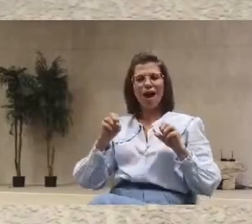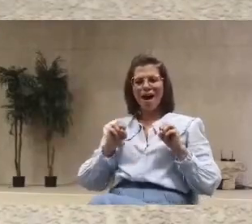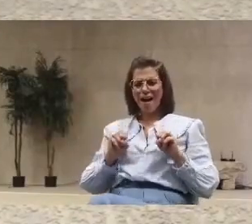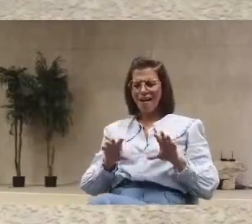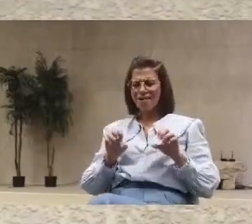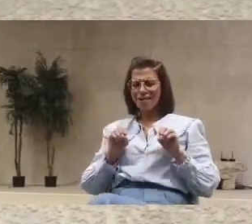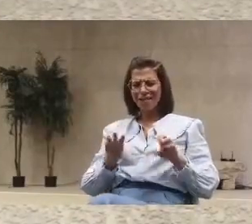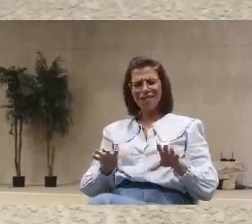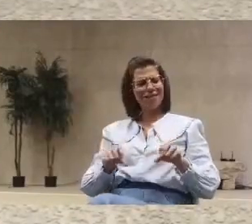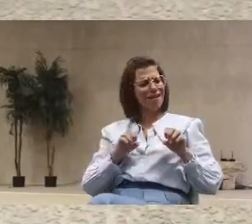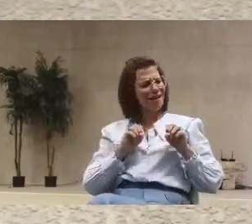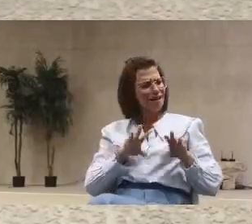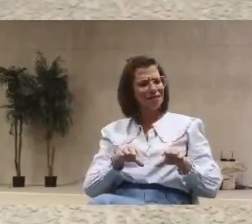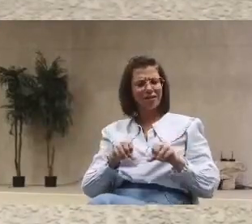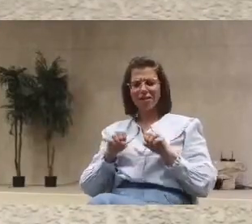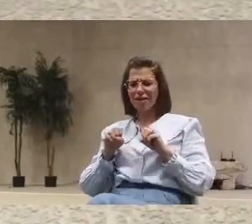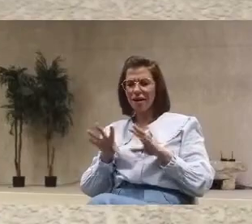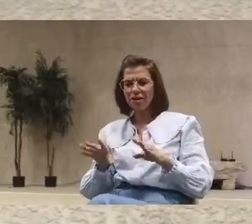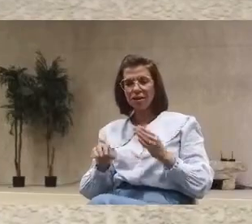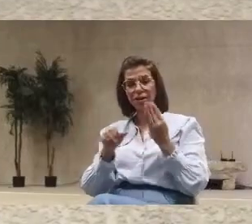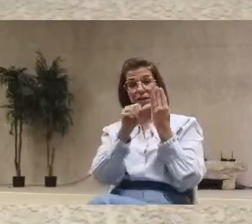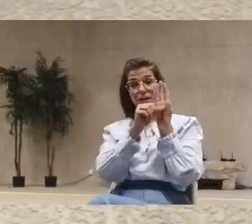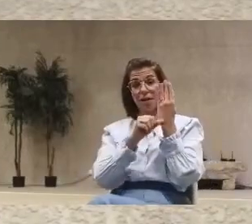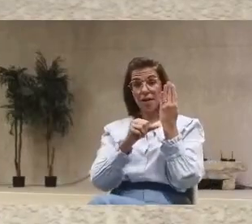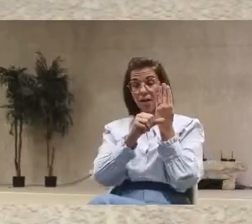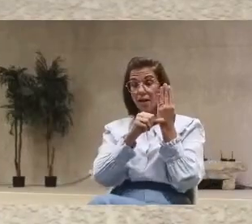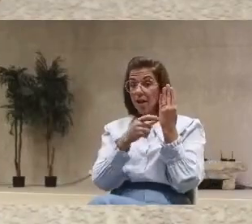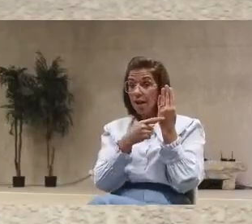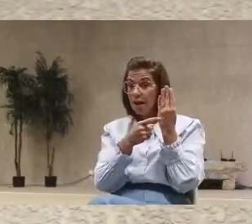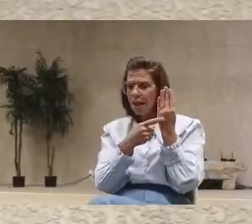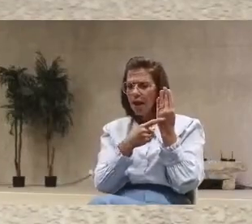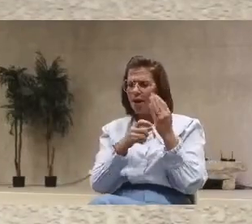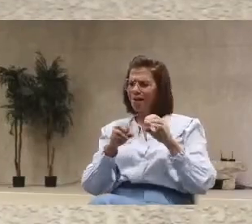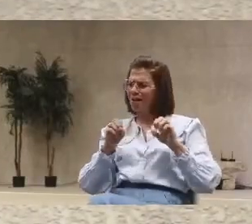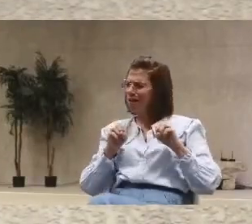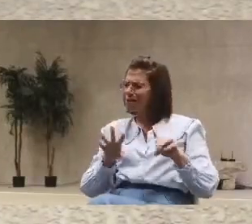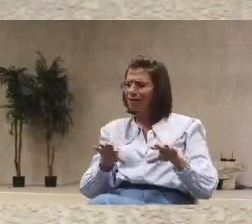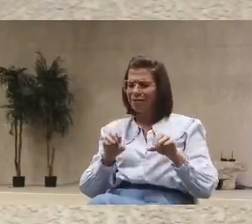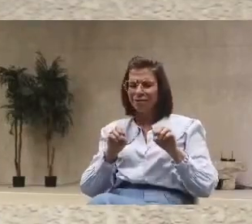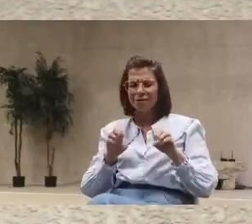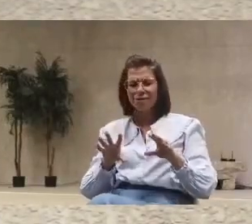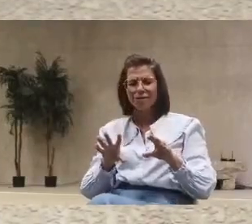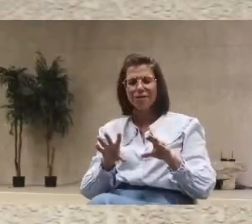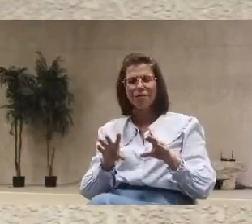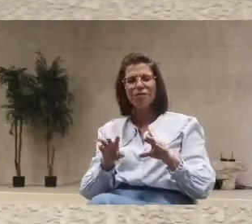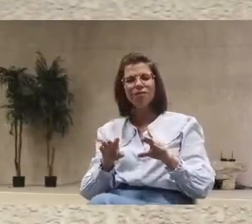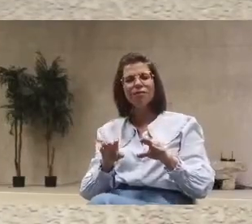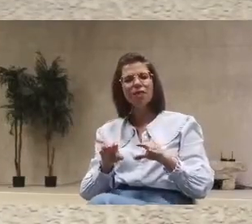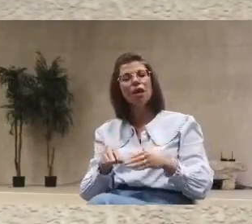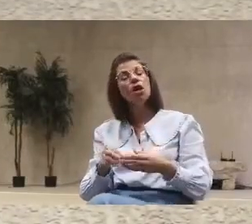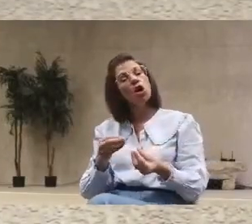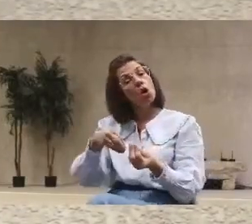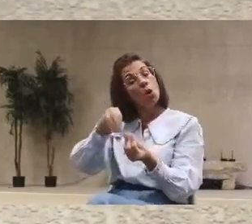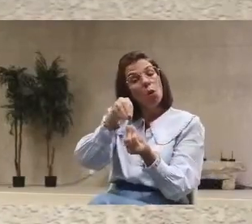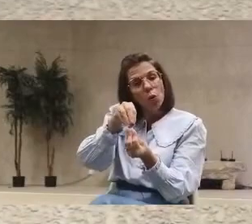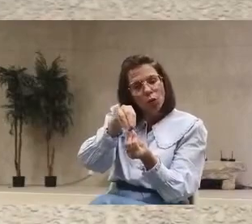un royaume, le royaume de Dieu qui est bien décrit dans bien des endroits de la parole de Dieu, c'est le règne de Christ.